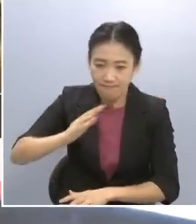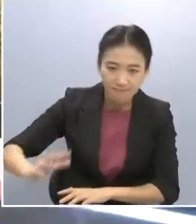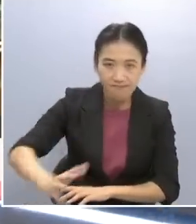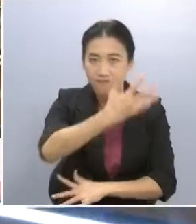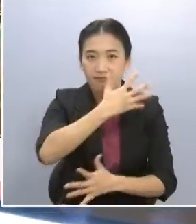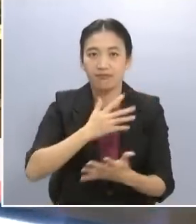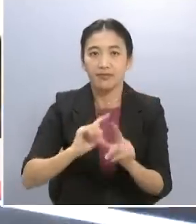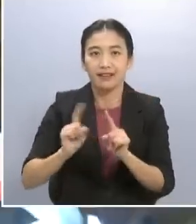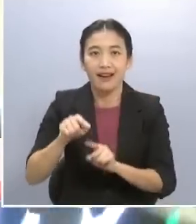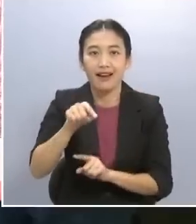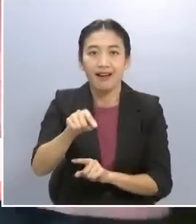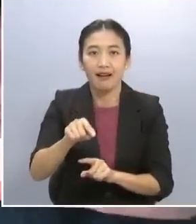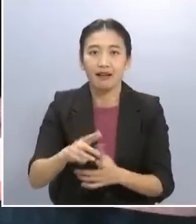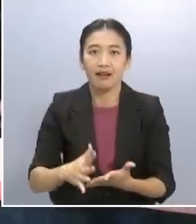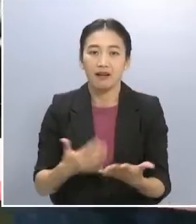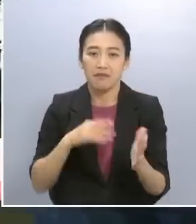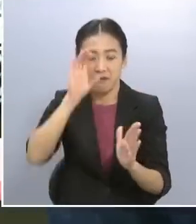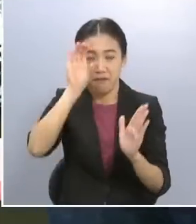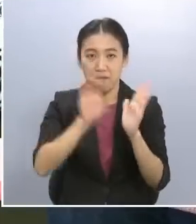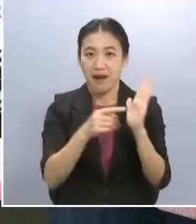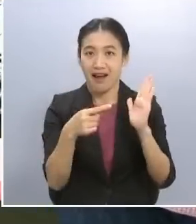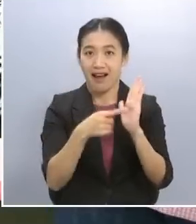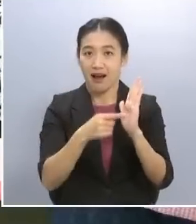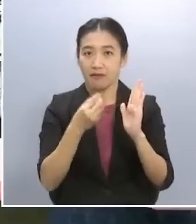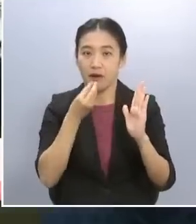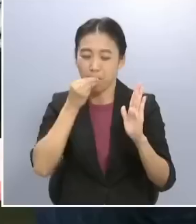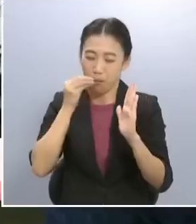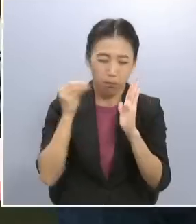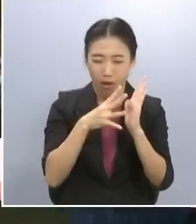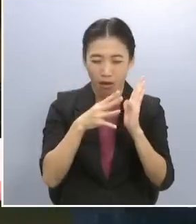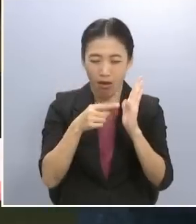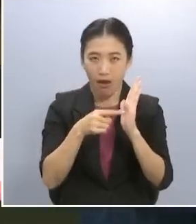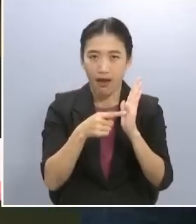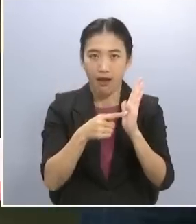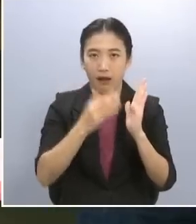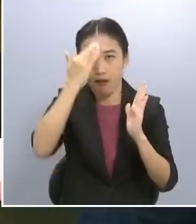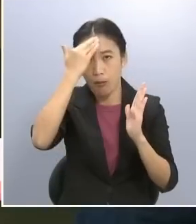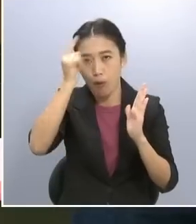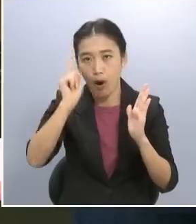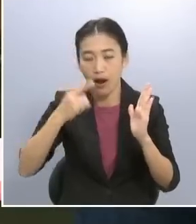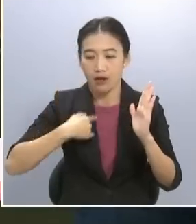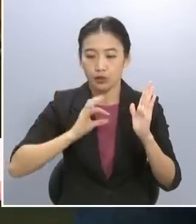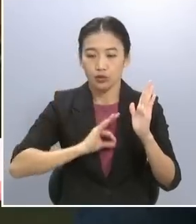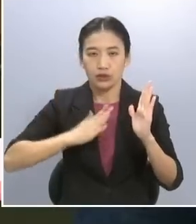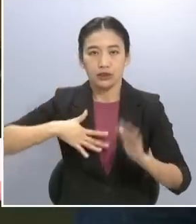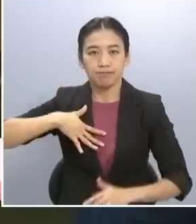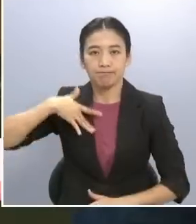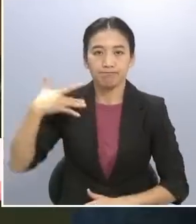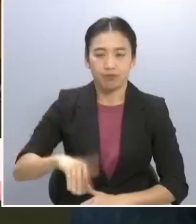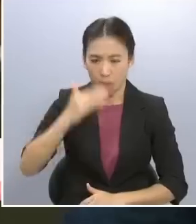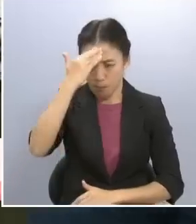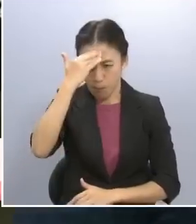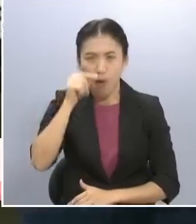งกับพื้นพรมน้ำลายใส่ภาพภาพหนึ่งเพราะไม่พอใจนะครับที่มีเจ้าหน้าที่กรมการแพทย์แผนไทยและแพทย์ทาง